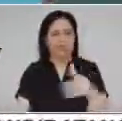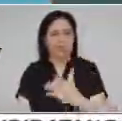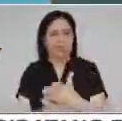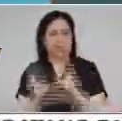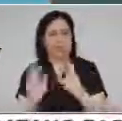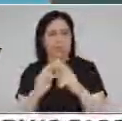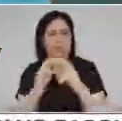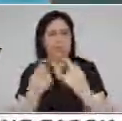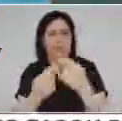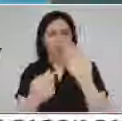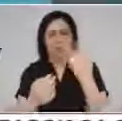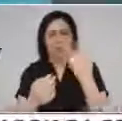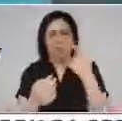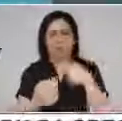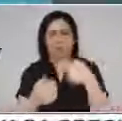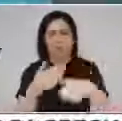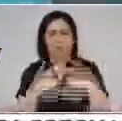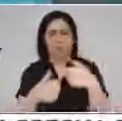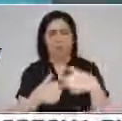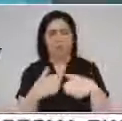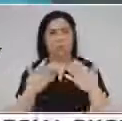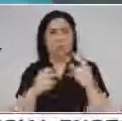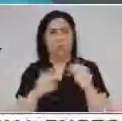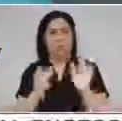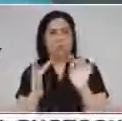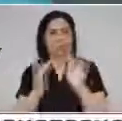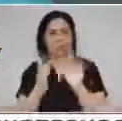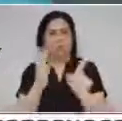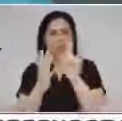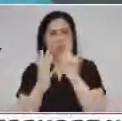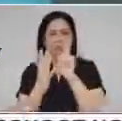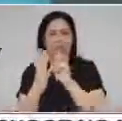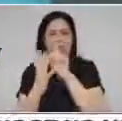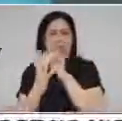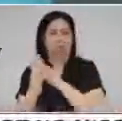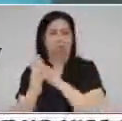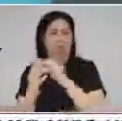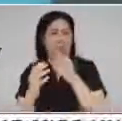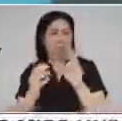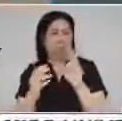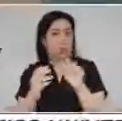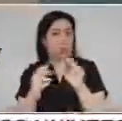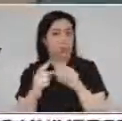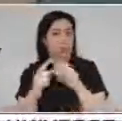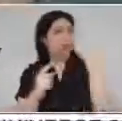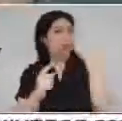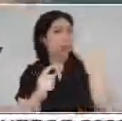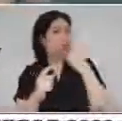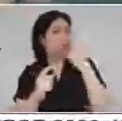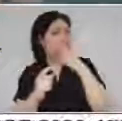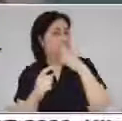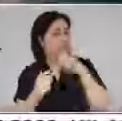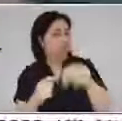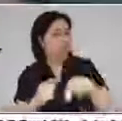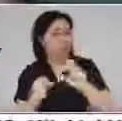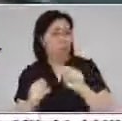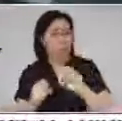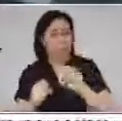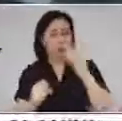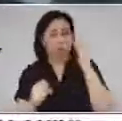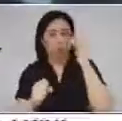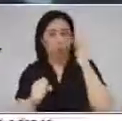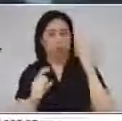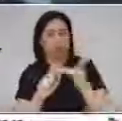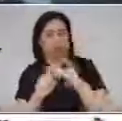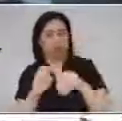yan. Actually, nakapunta na ako dyan at I hope na yung sistema nila. Kasi noon, pagpasok mo dyan, ililista